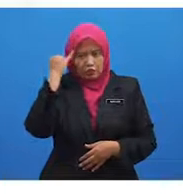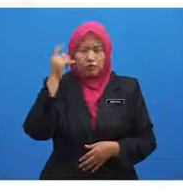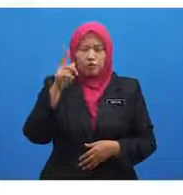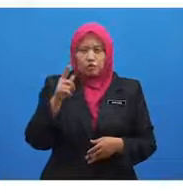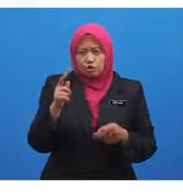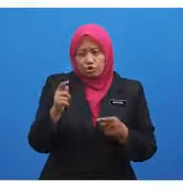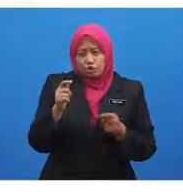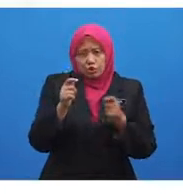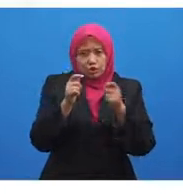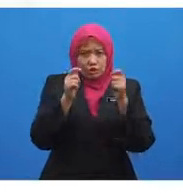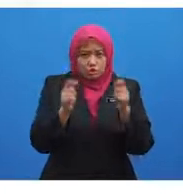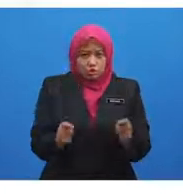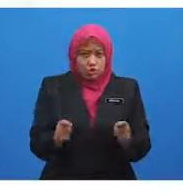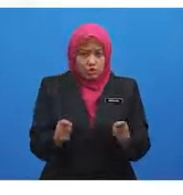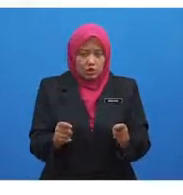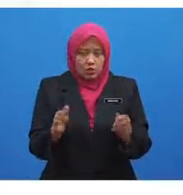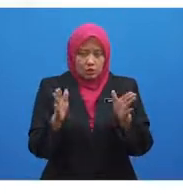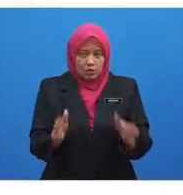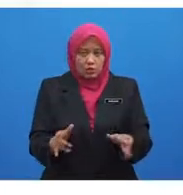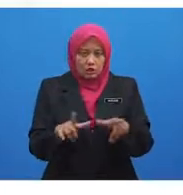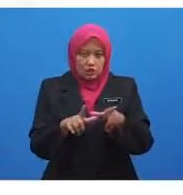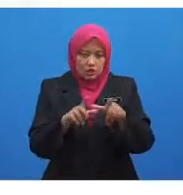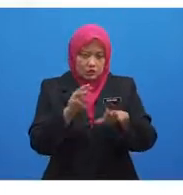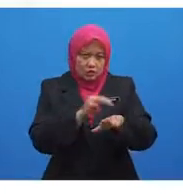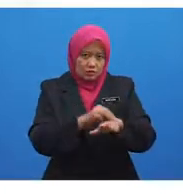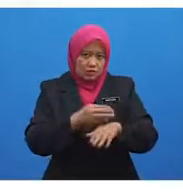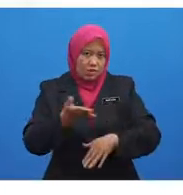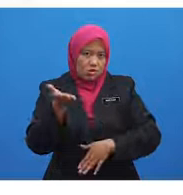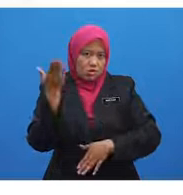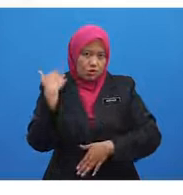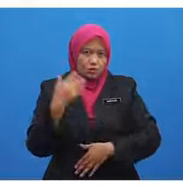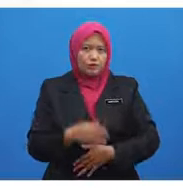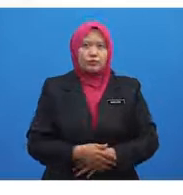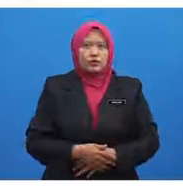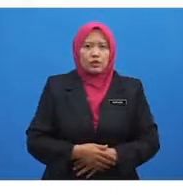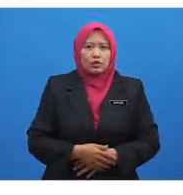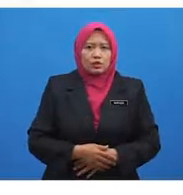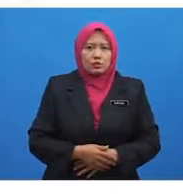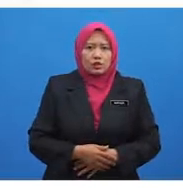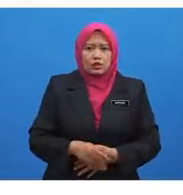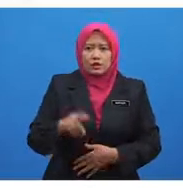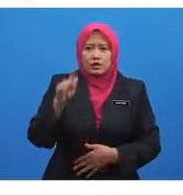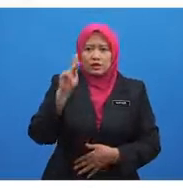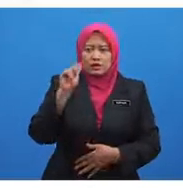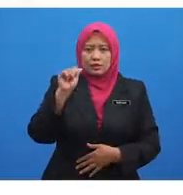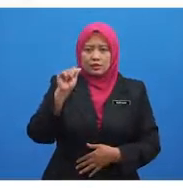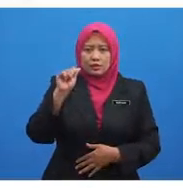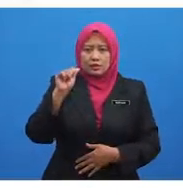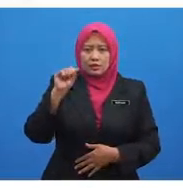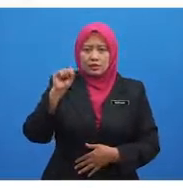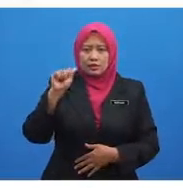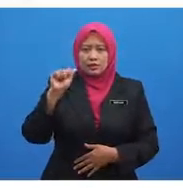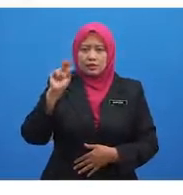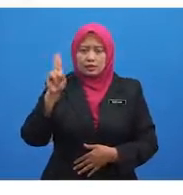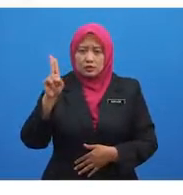binanya yang kuat pada bahagian galang digambarkan seperti ular berang. Kasaunya pula kecil